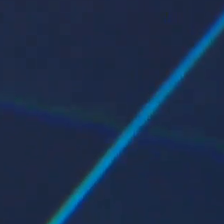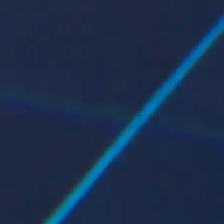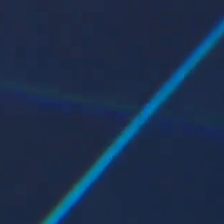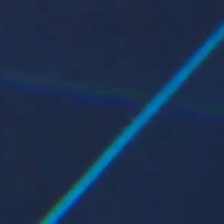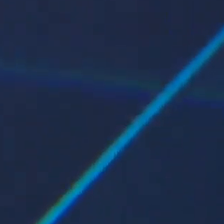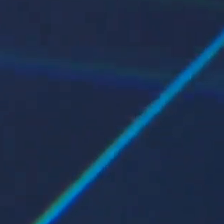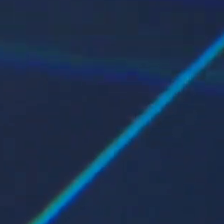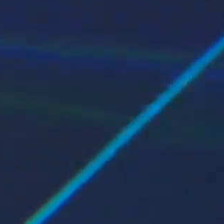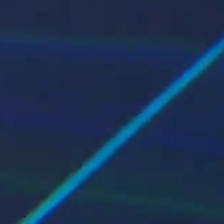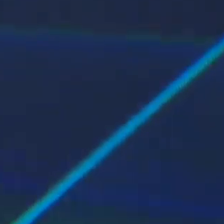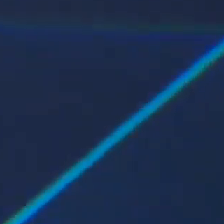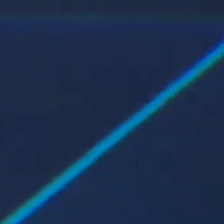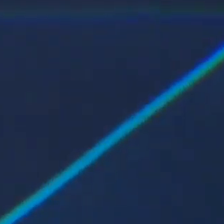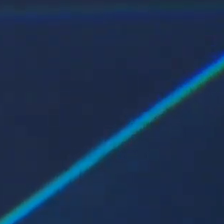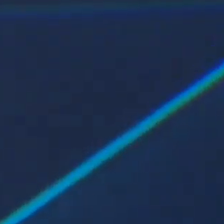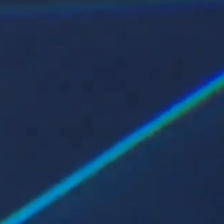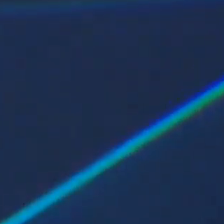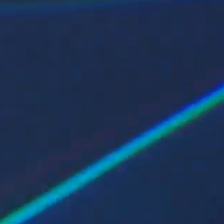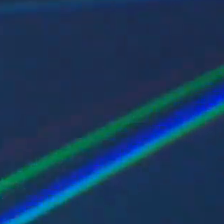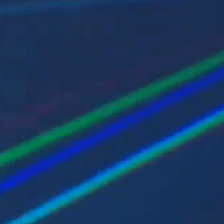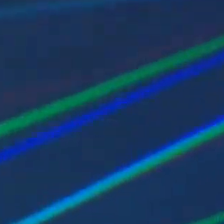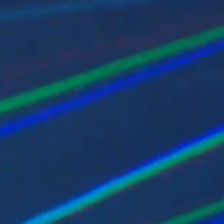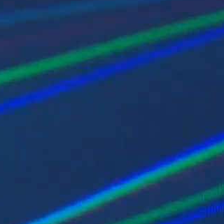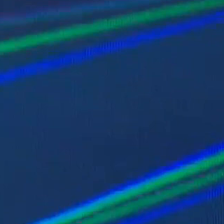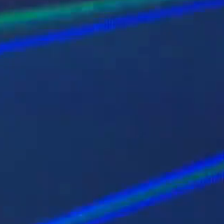Tu vois, ça ne s'achète pas.